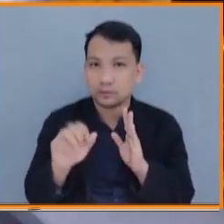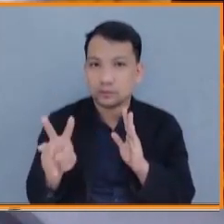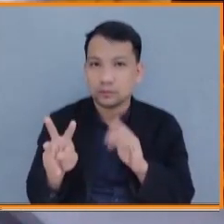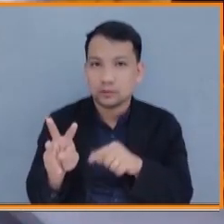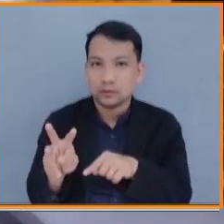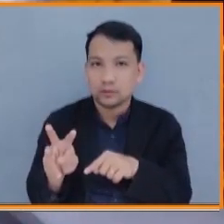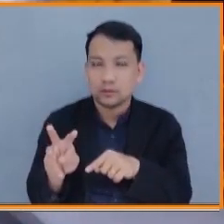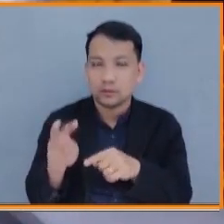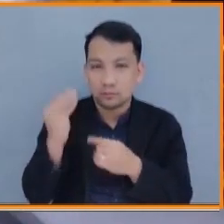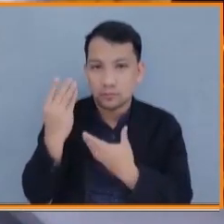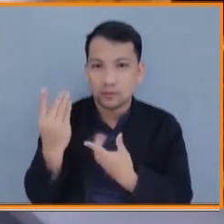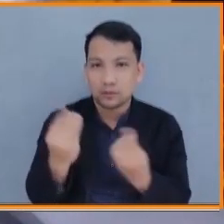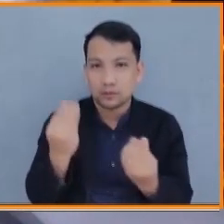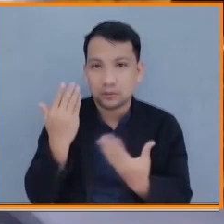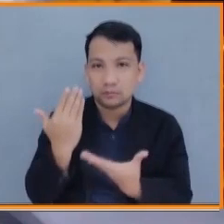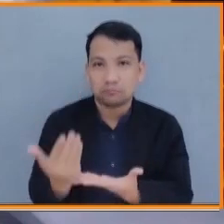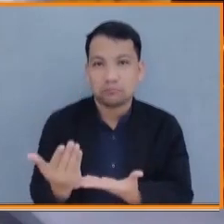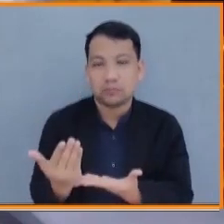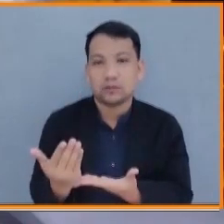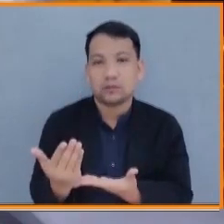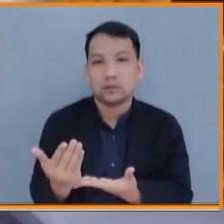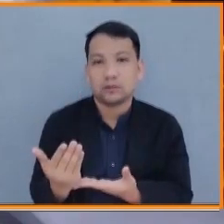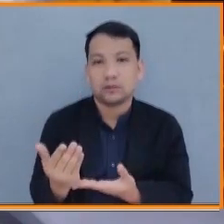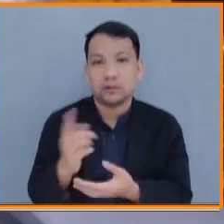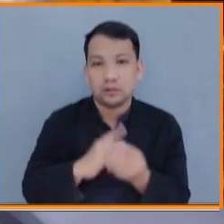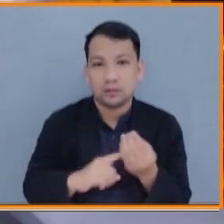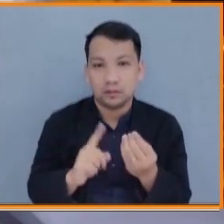po nito ay